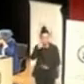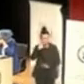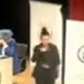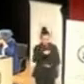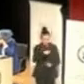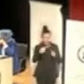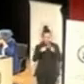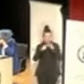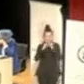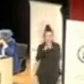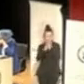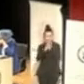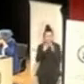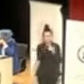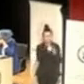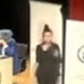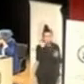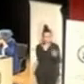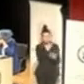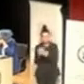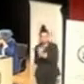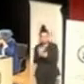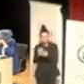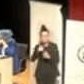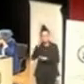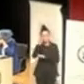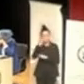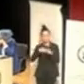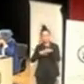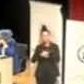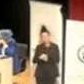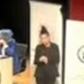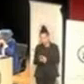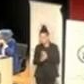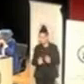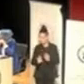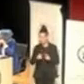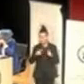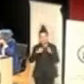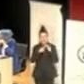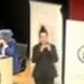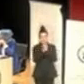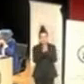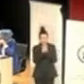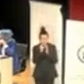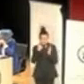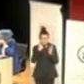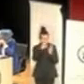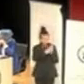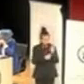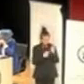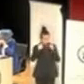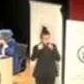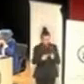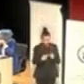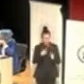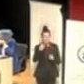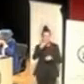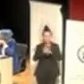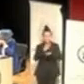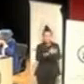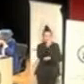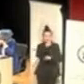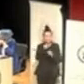olan e-kitabın uygulamasını bakanlıkça faaliyete geçirdik. E-kitap formatındaki yayınlar vatandaşlarımıza ücretsiz